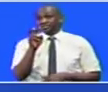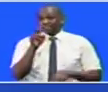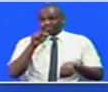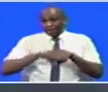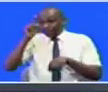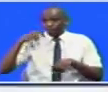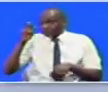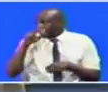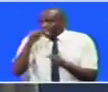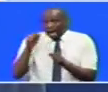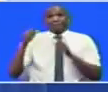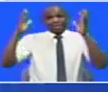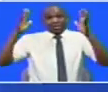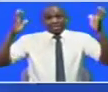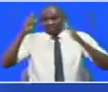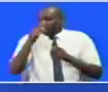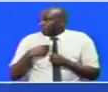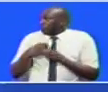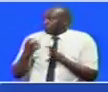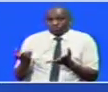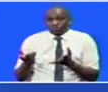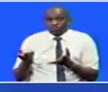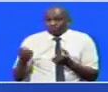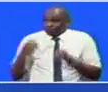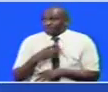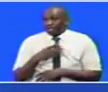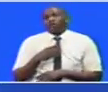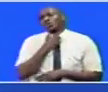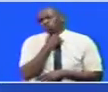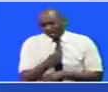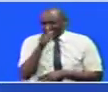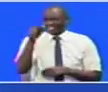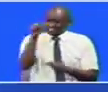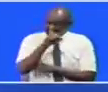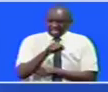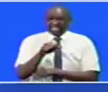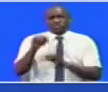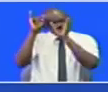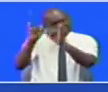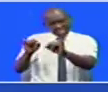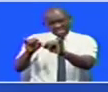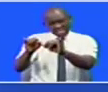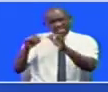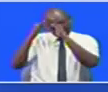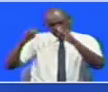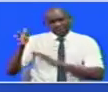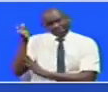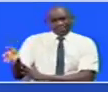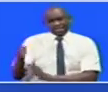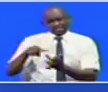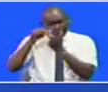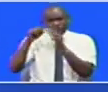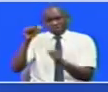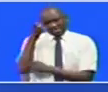heavy deployment of security forces. So we want those to remain in the camps and that they